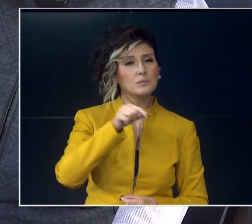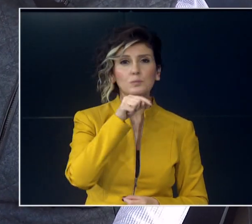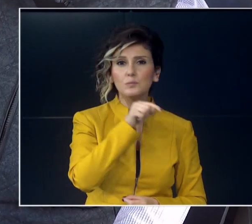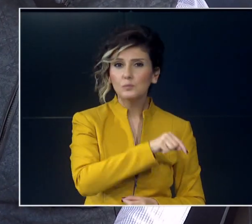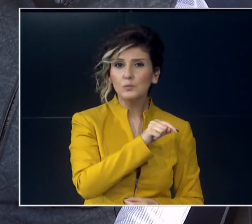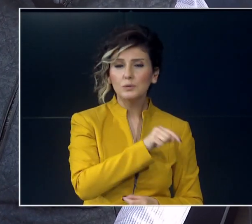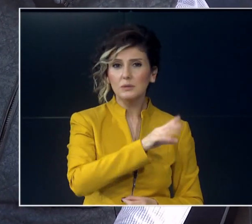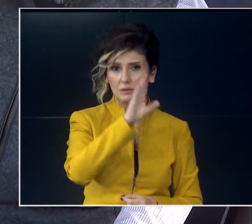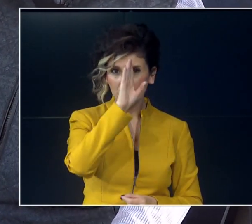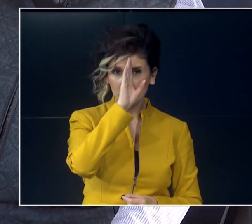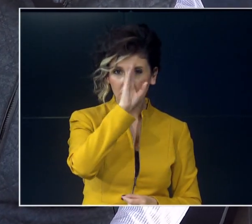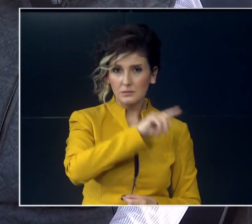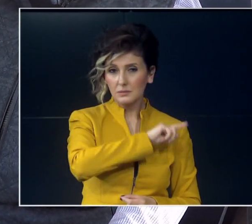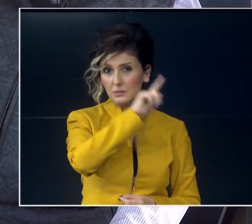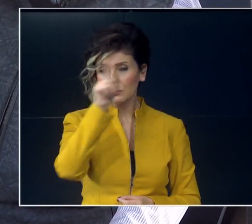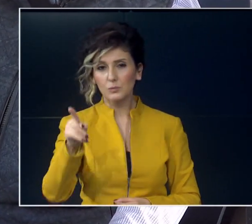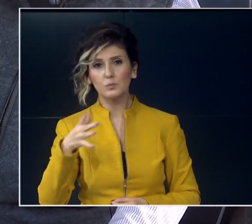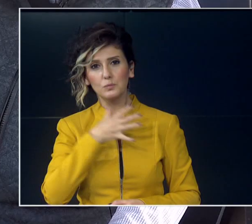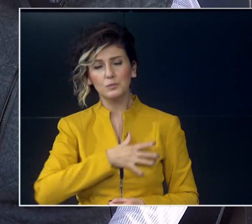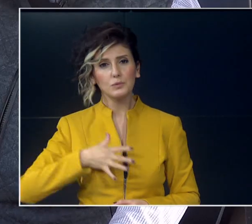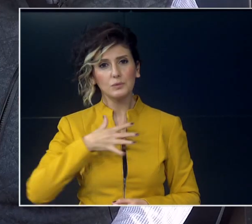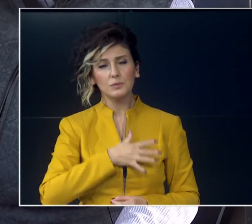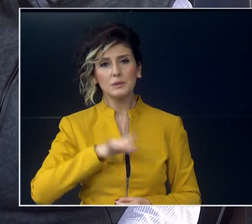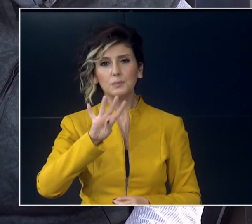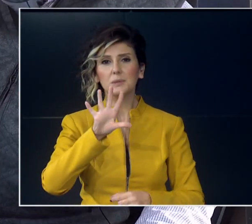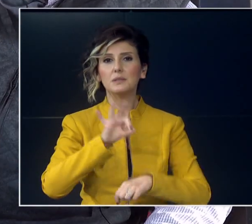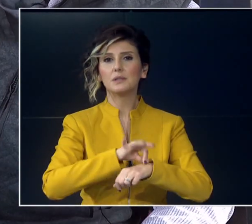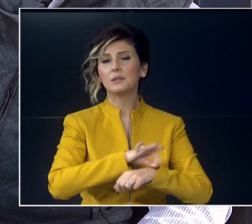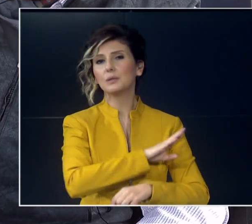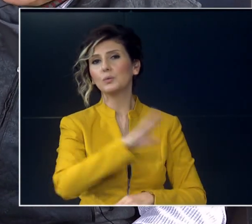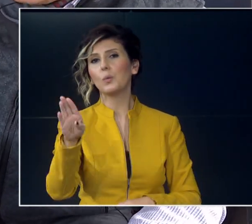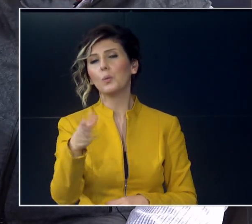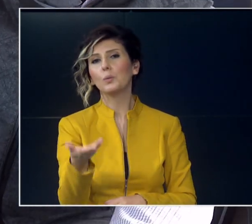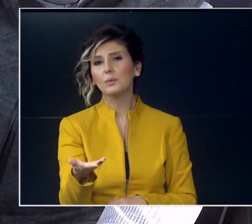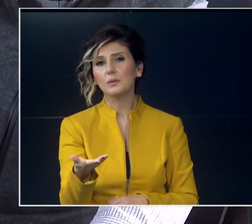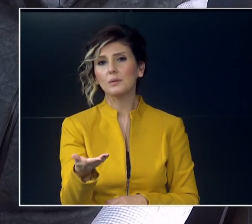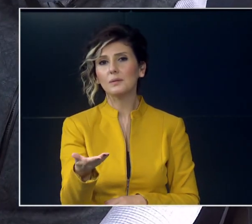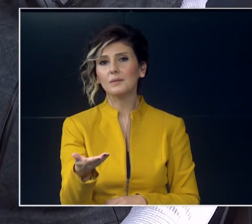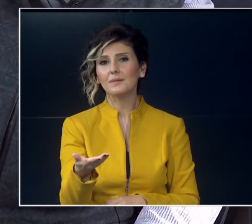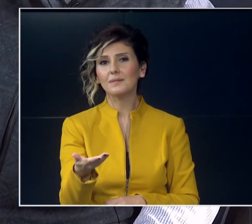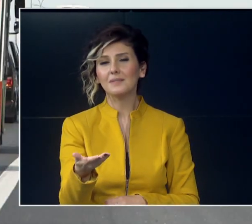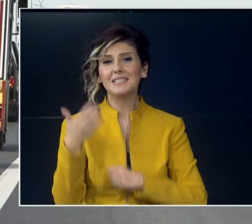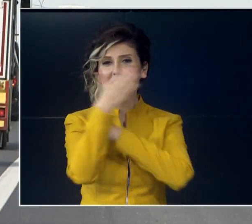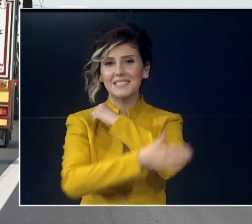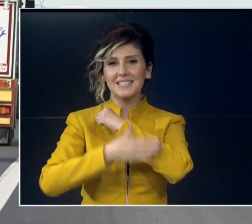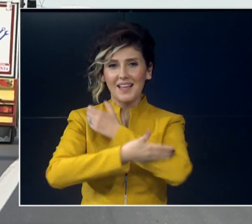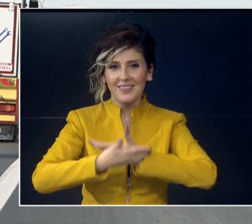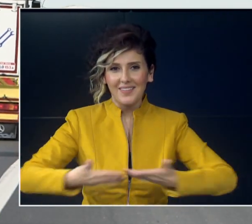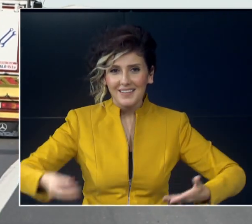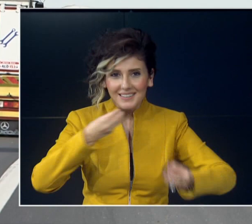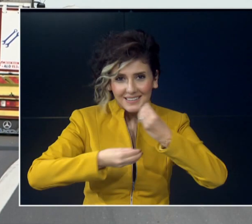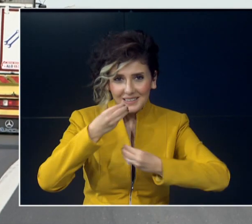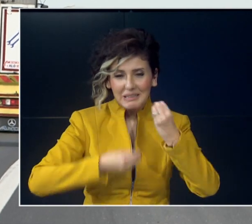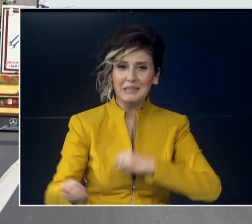buradan İstanbul'dan Bursa'ya 45 dakikada gidiyorlar. Evet. İskender yiyip geliyorlar.